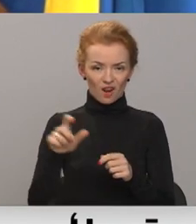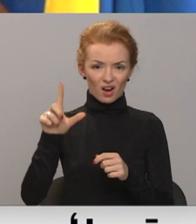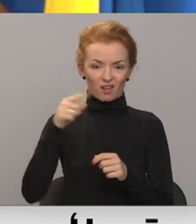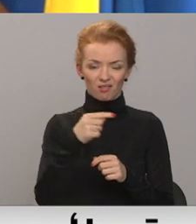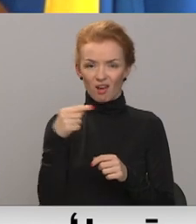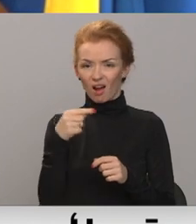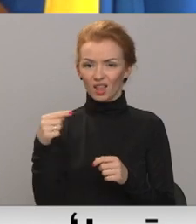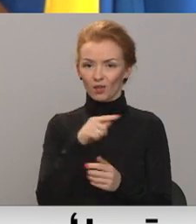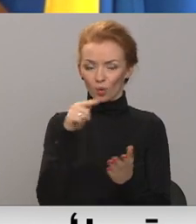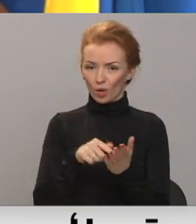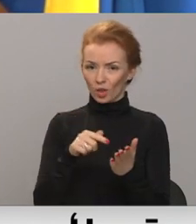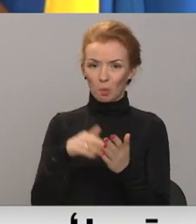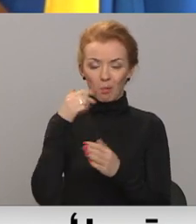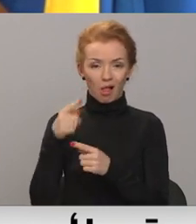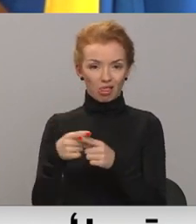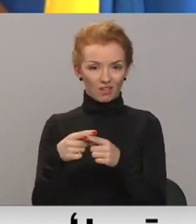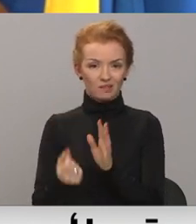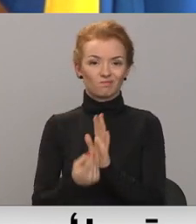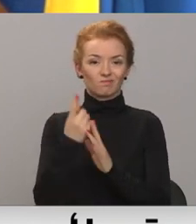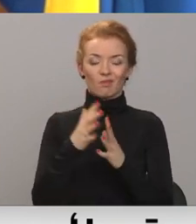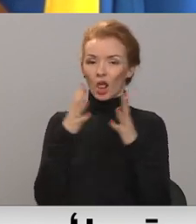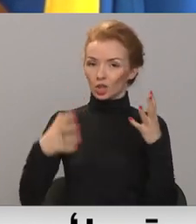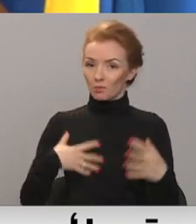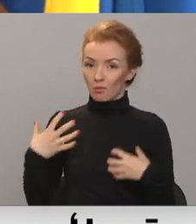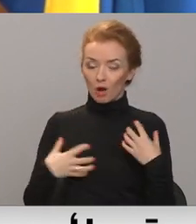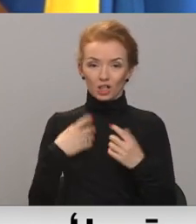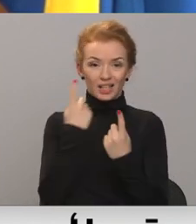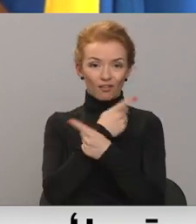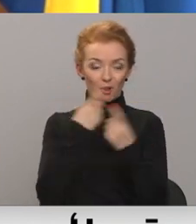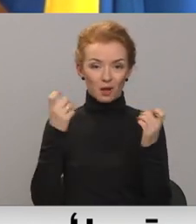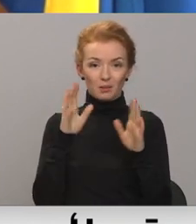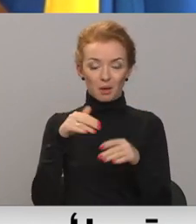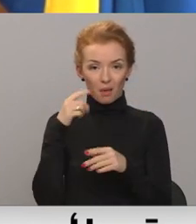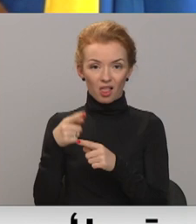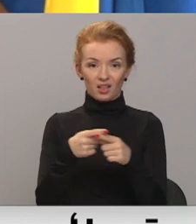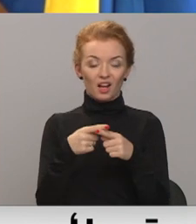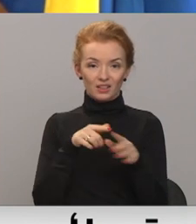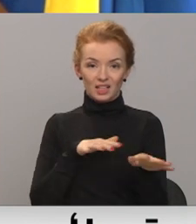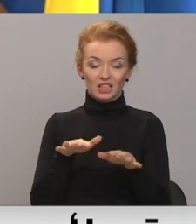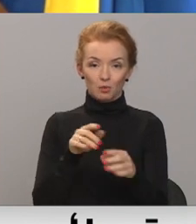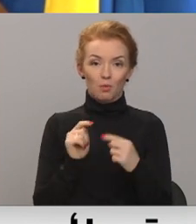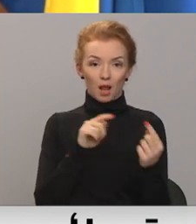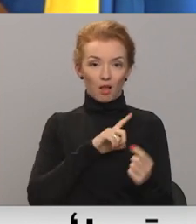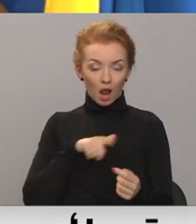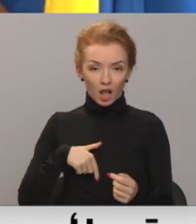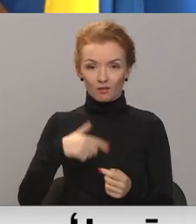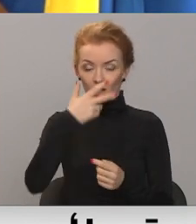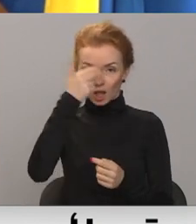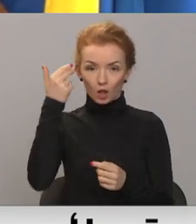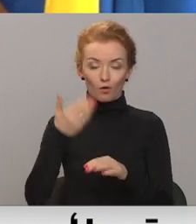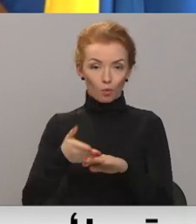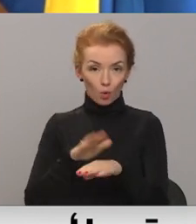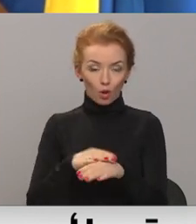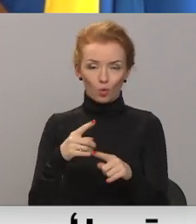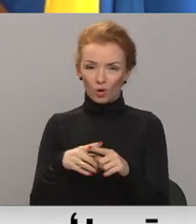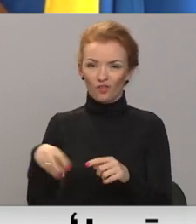notikuma attīstība Baltkrievijā rada nopietnas bažas. Informācija par Baltkrievijas rīcību pret Latviju, Lietuvu un Poliju